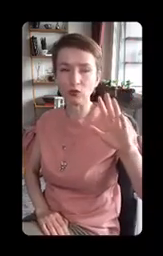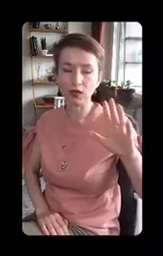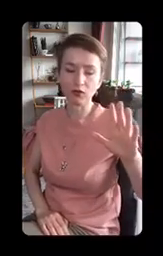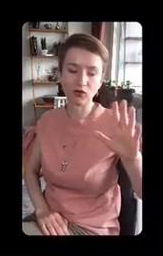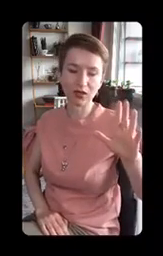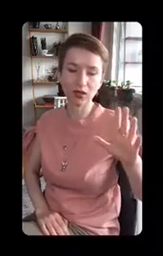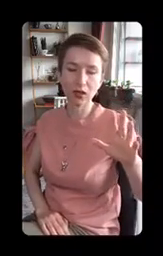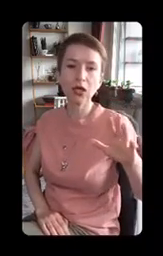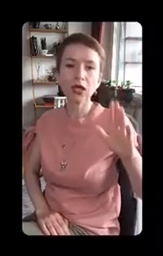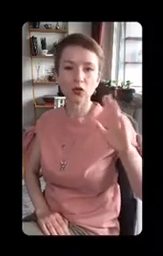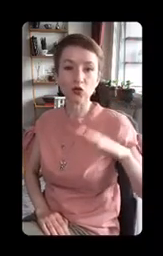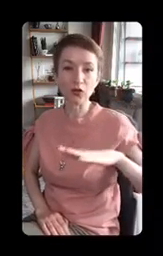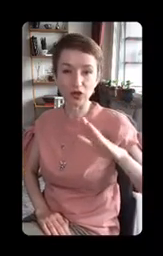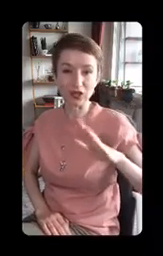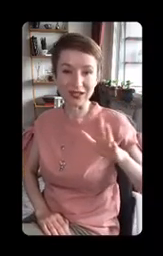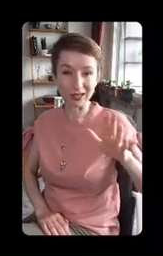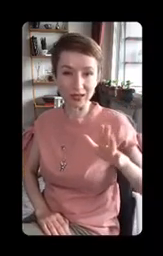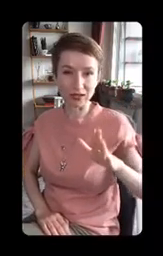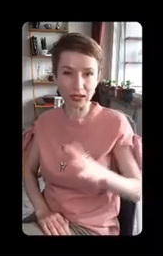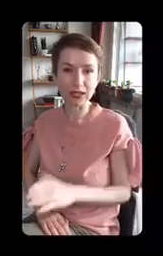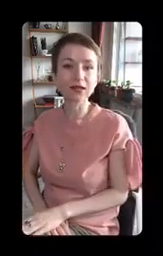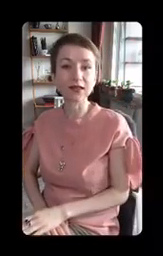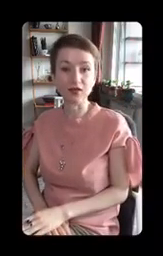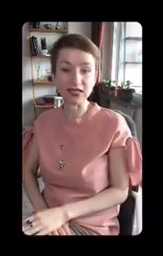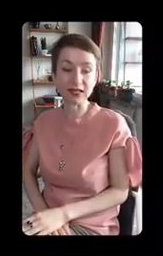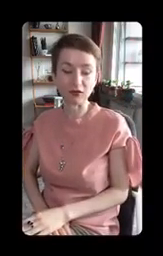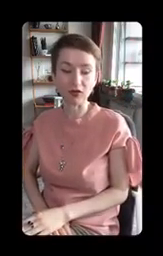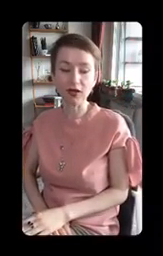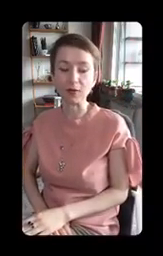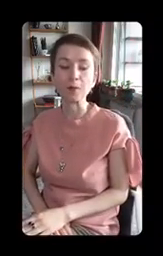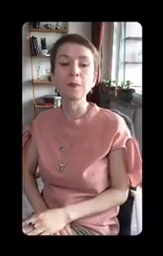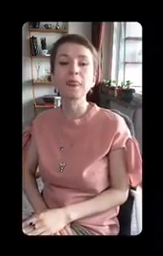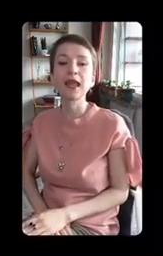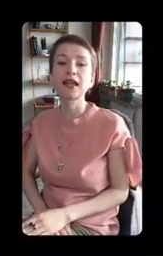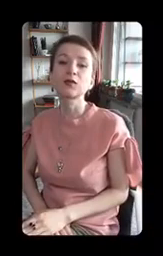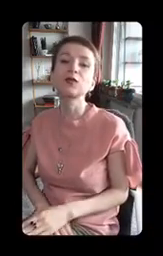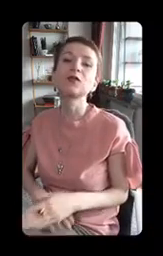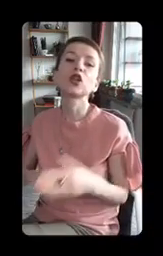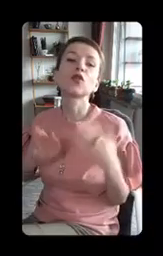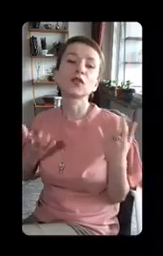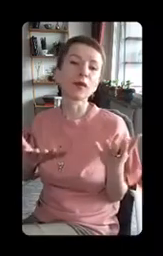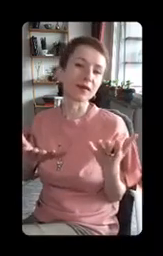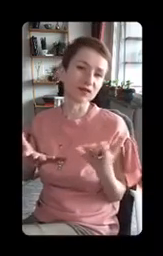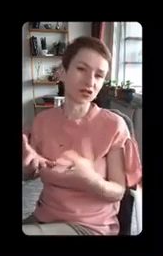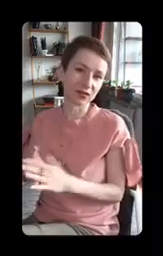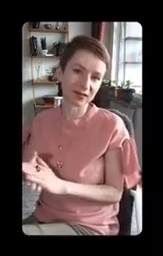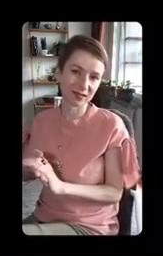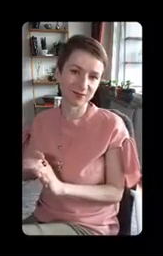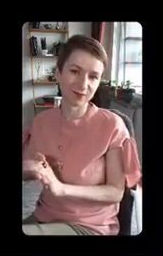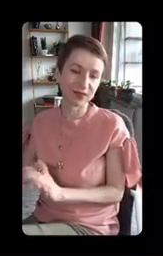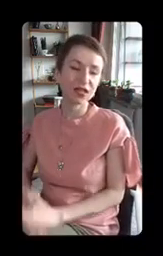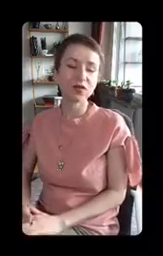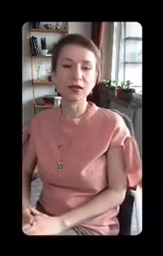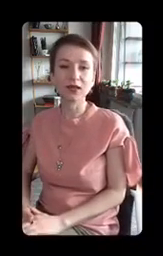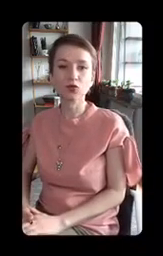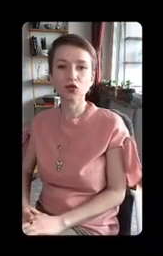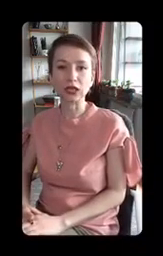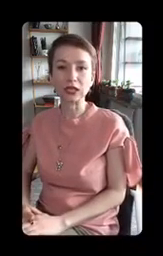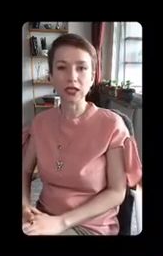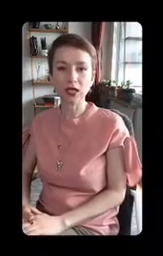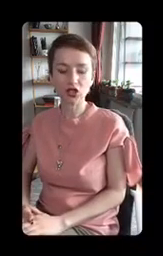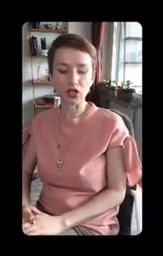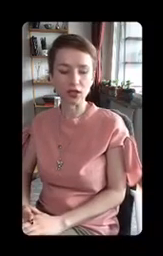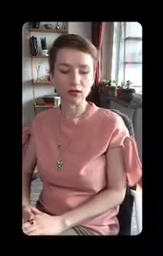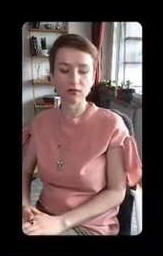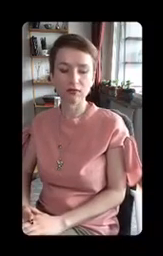вот после Второй мировой войны, это уже почти середина 20 века, это был переломный момент в Швеции. Потому